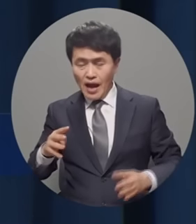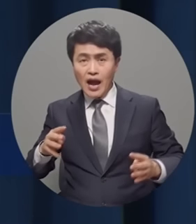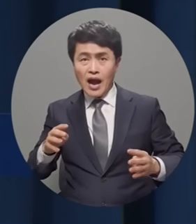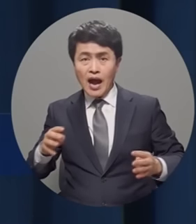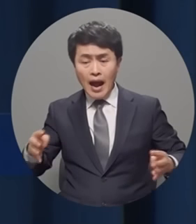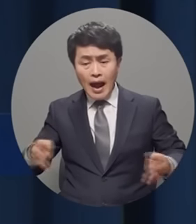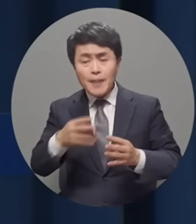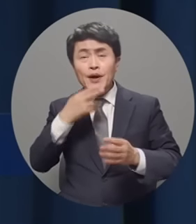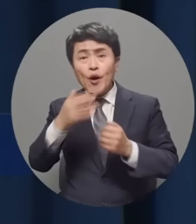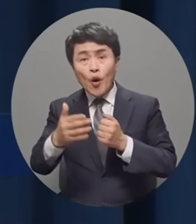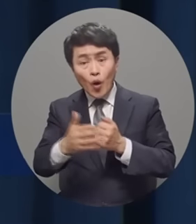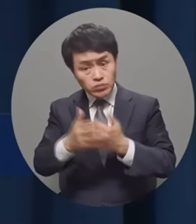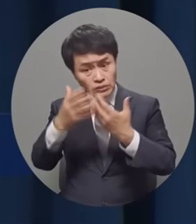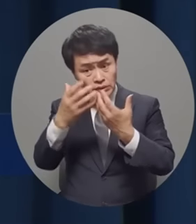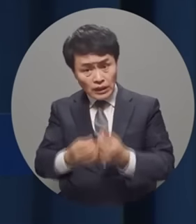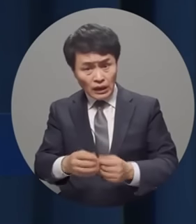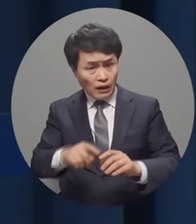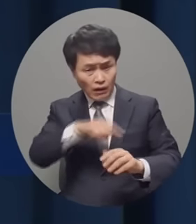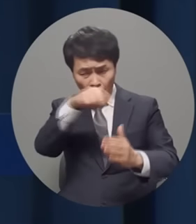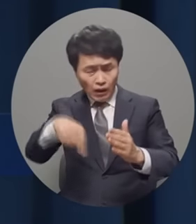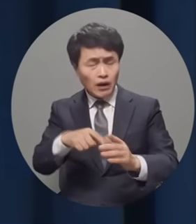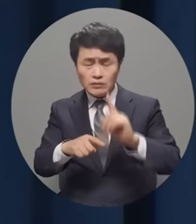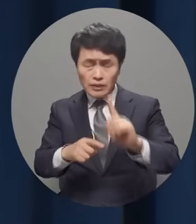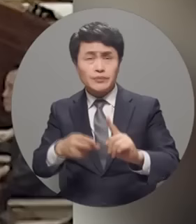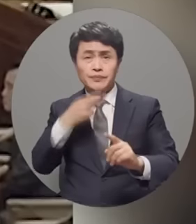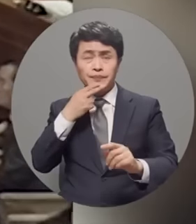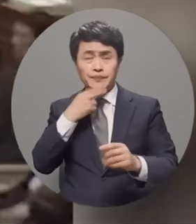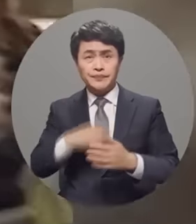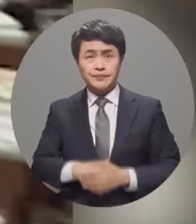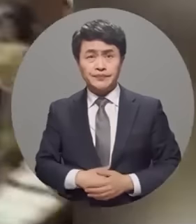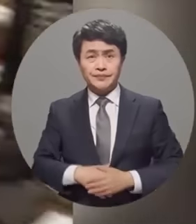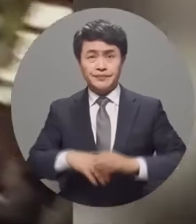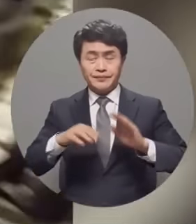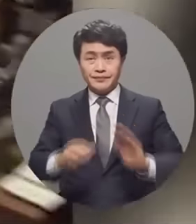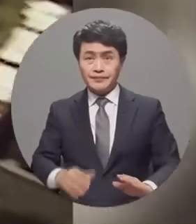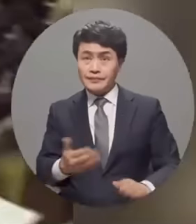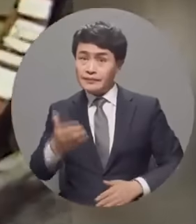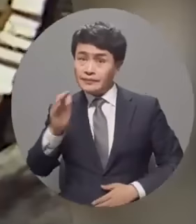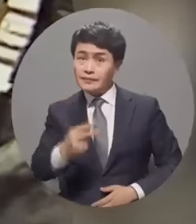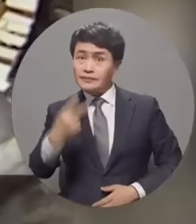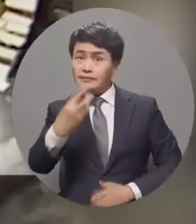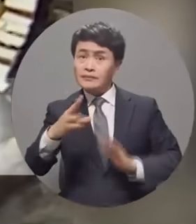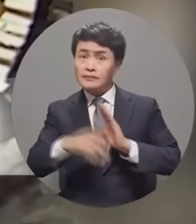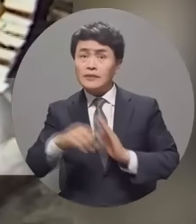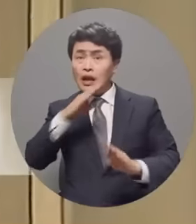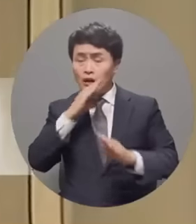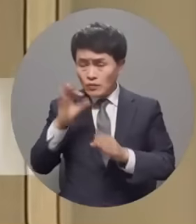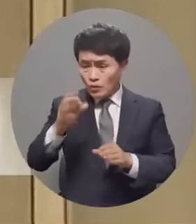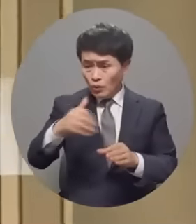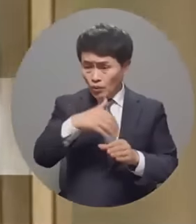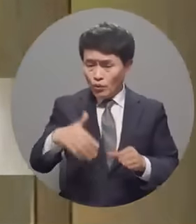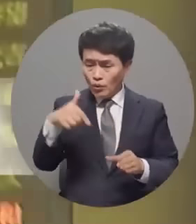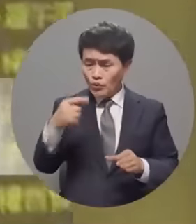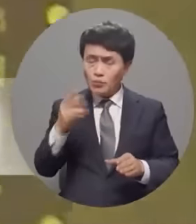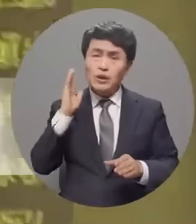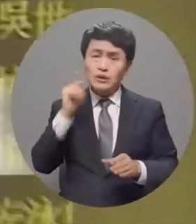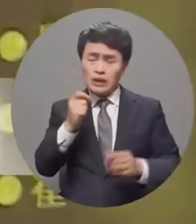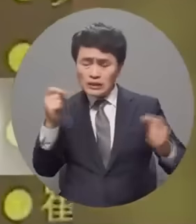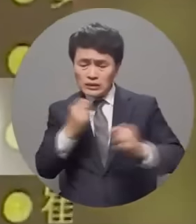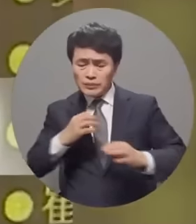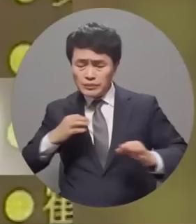이루어진 사례는 단 한 차례도 없었습니다. 하지만 2003년 대북송금과 노무현 대통령 측근 비리